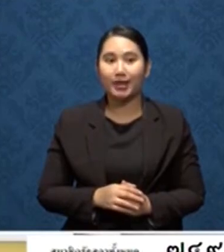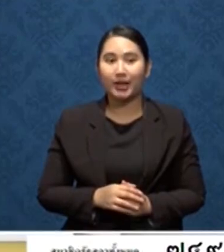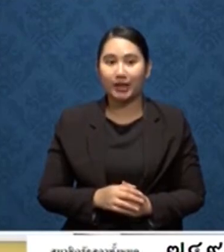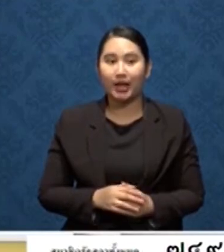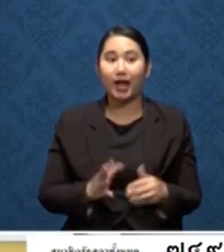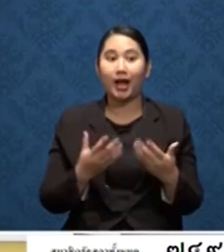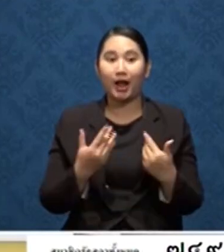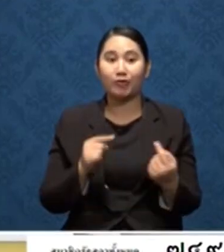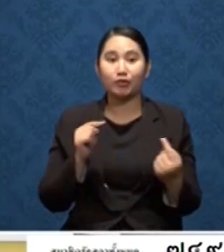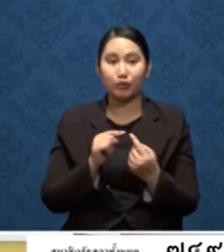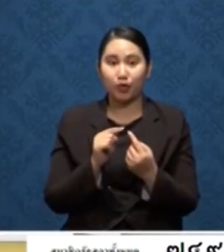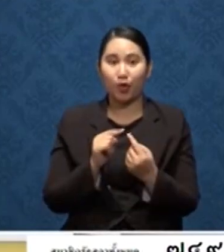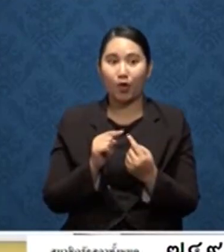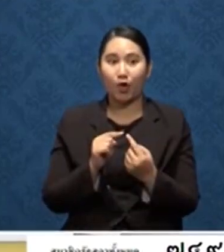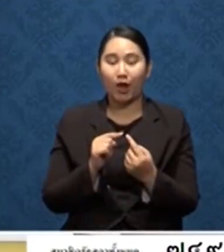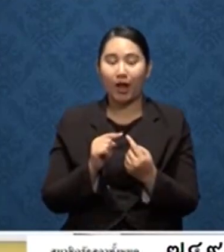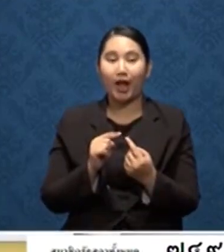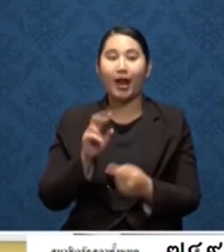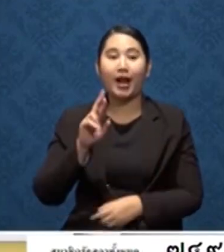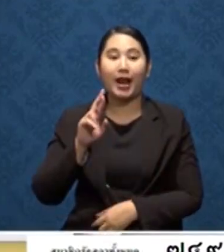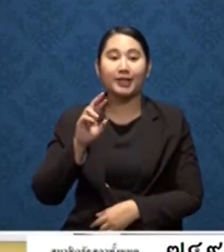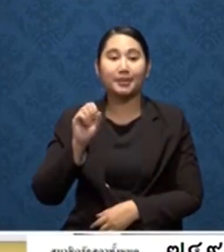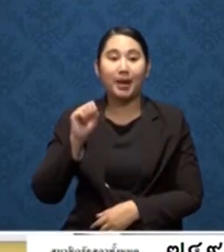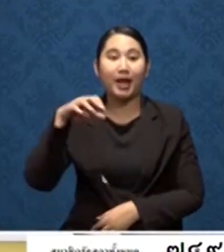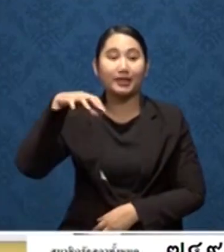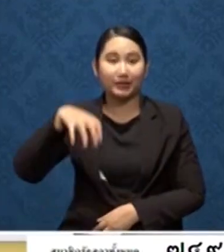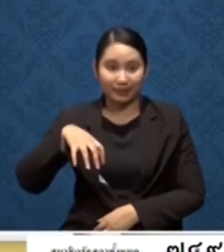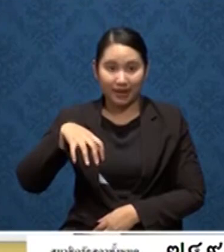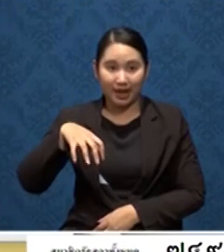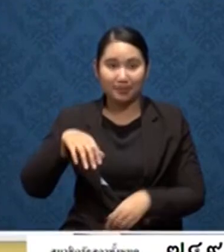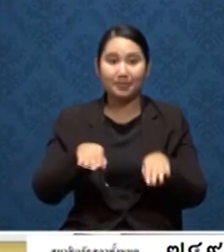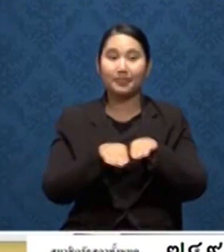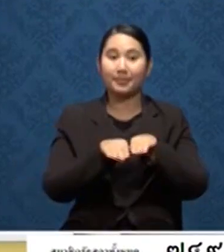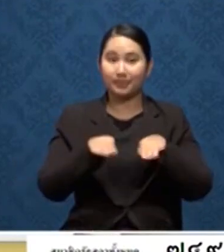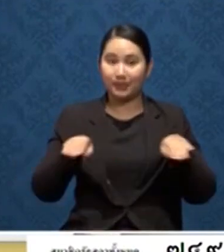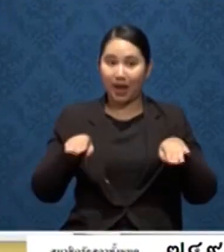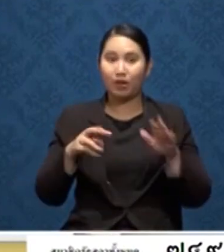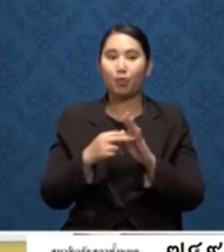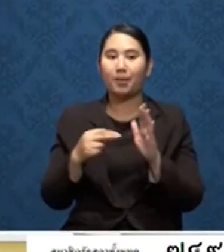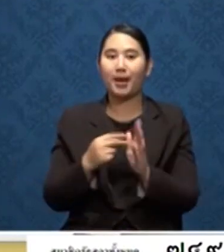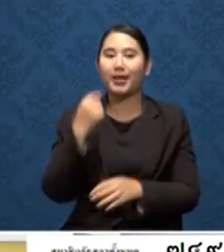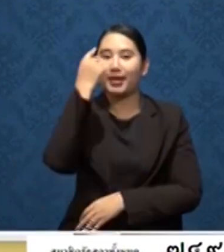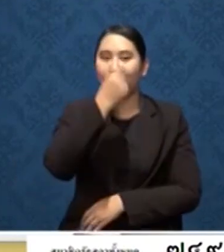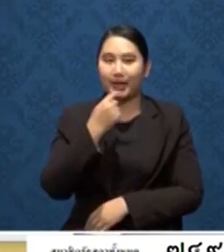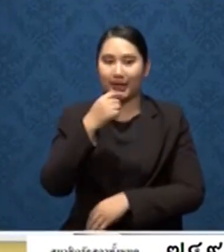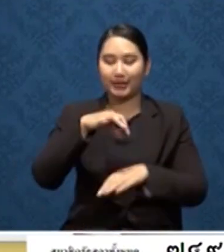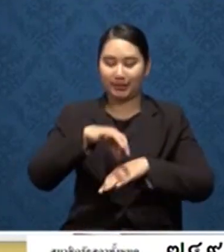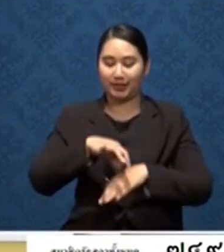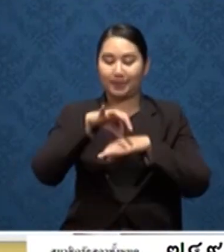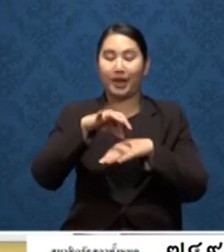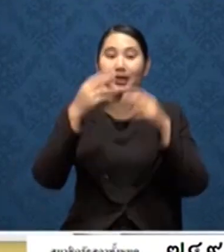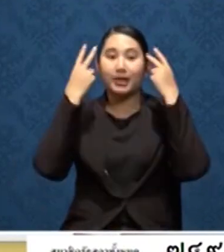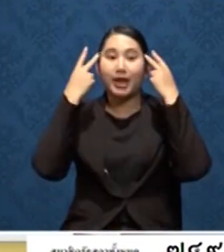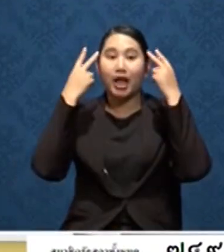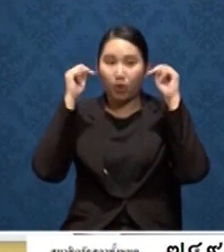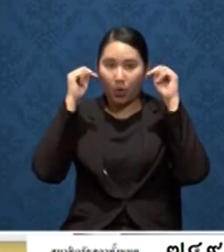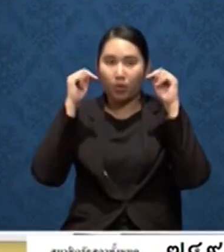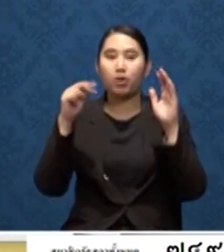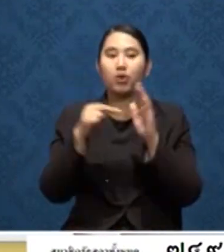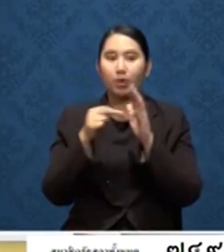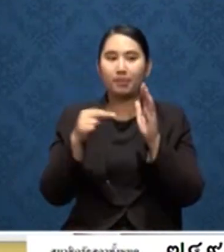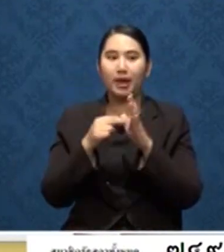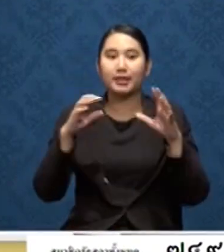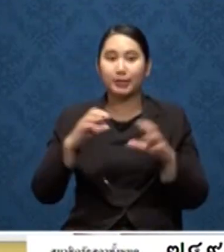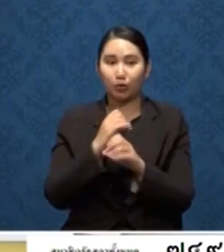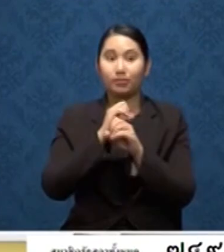ใจในระบบรัฐสภาปกติข้อสรุปว่าใครควรได้รับการเลือกตั้งเป็นนายกรัฐมนตรีก็เป็นข้อสรุปที่ควร